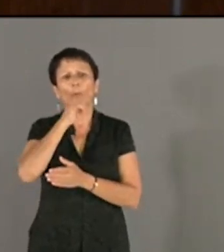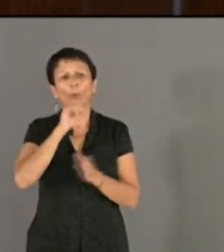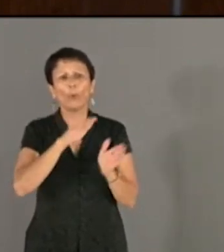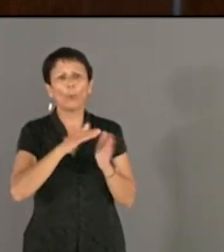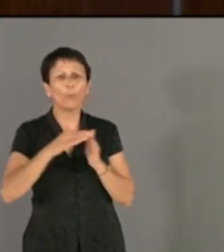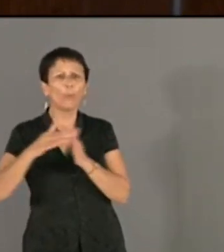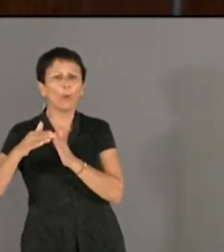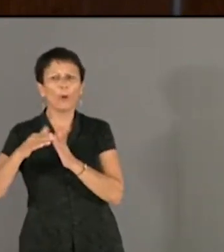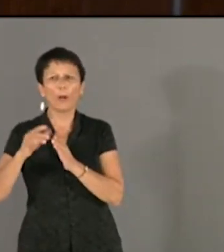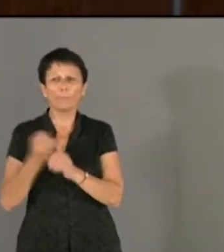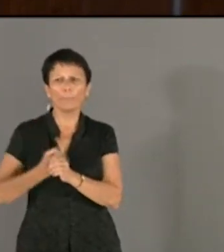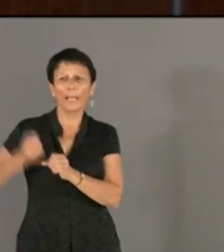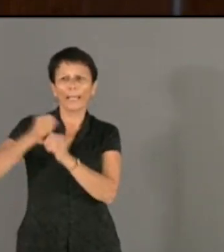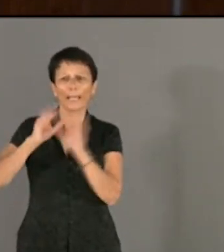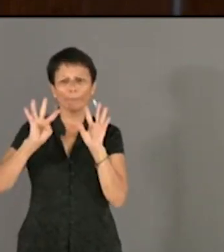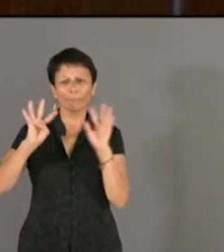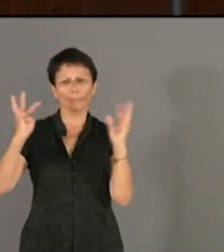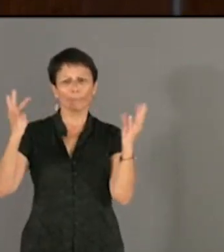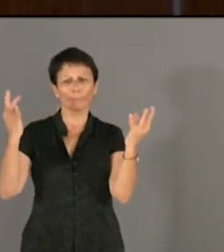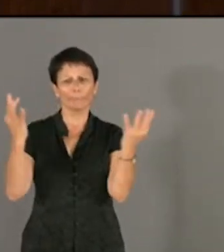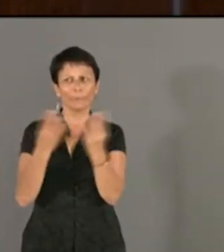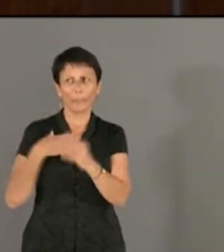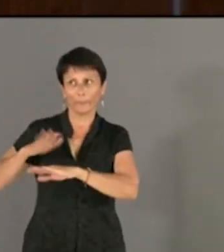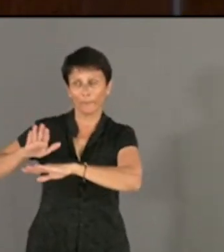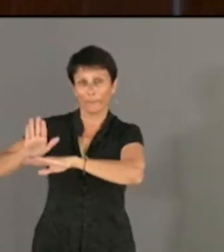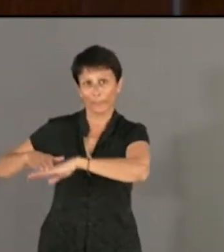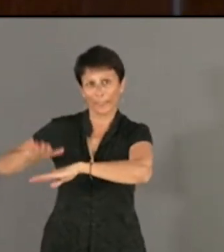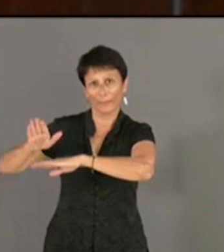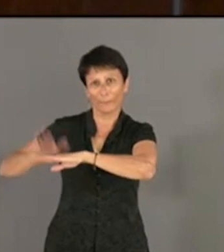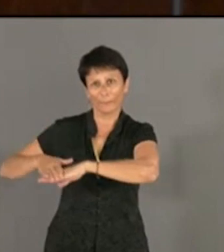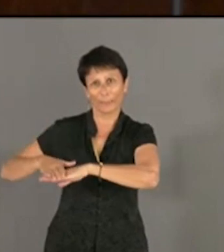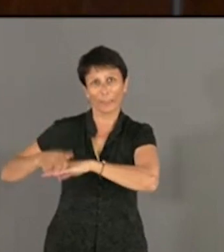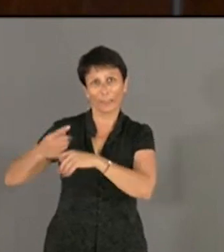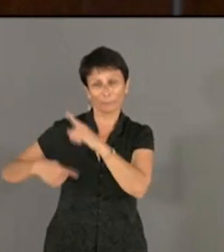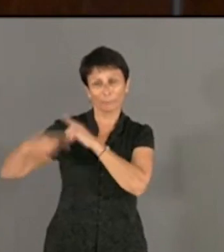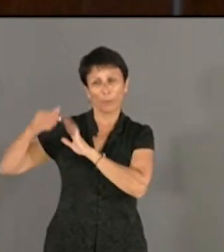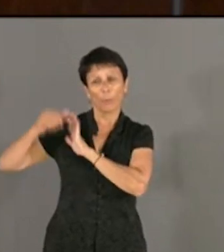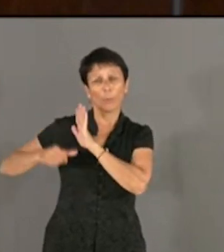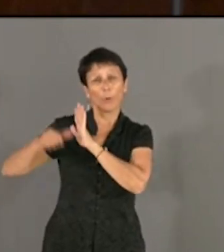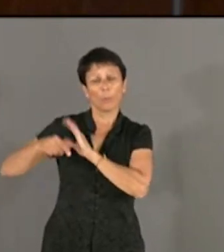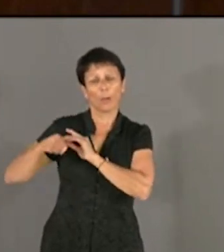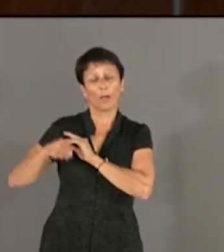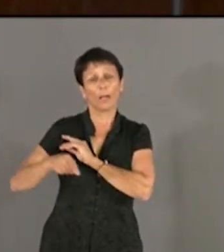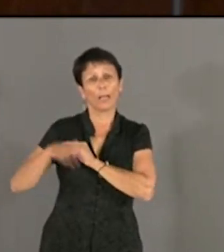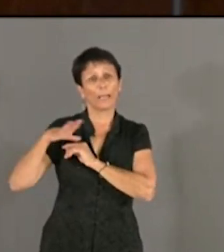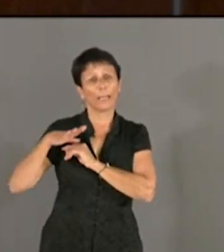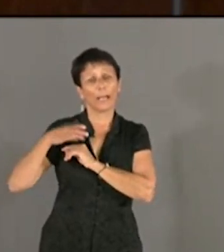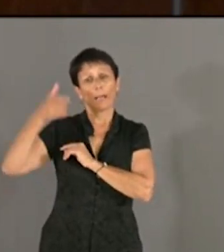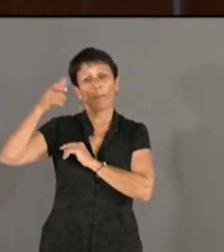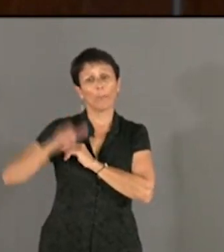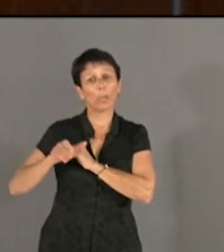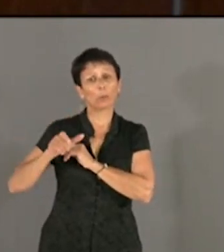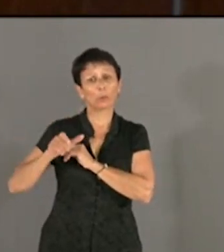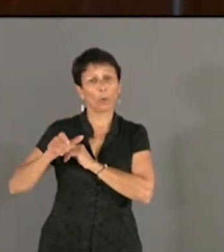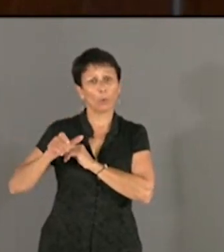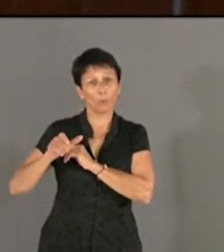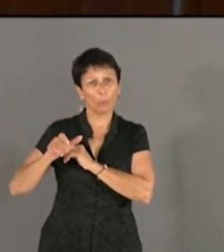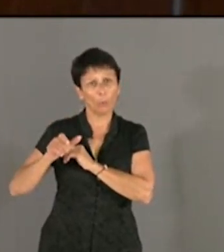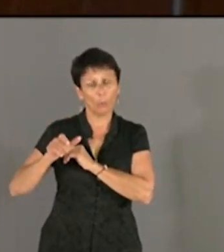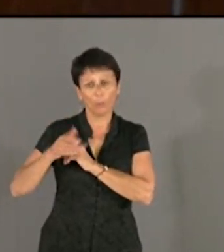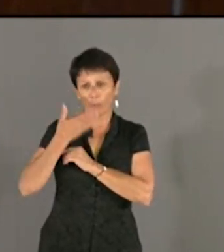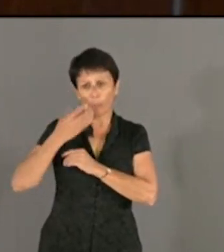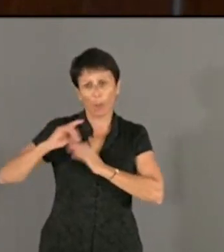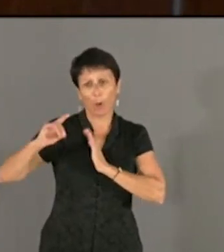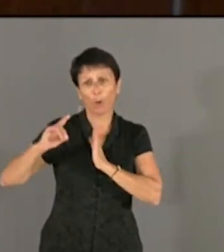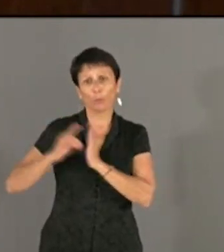avez grillagé. Je vous ai alerté il y a plusieurs mois sur l'occupation illicite d'individus, une sorte